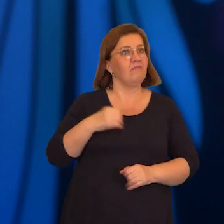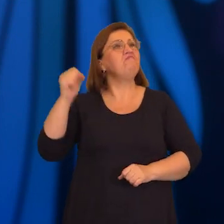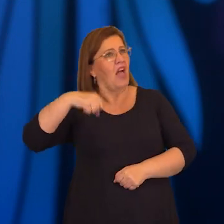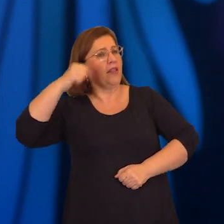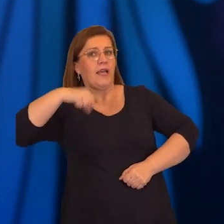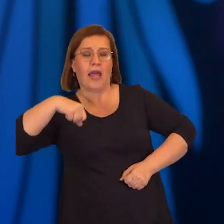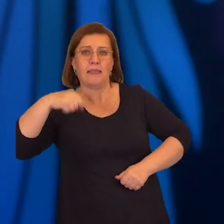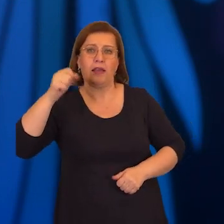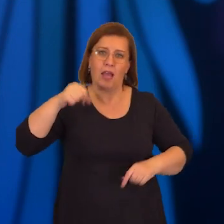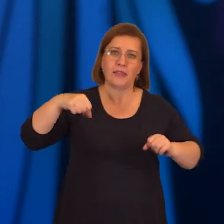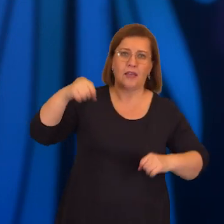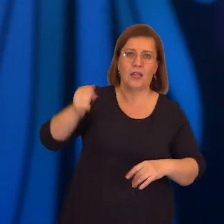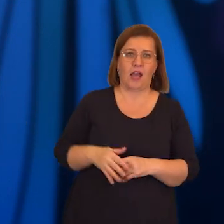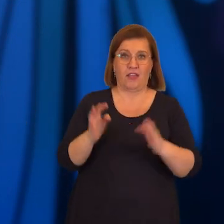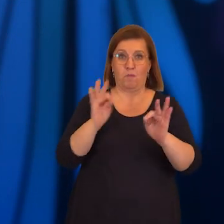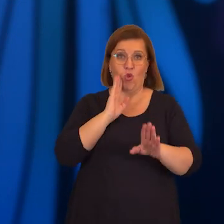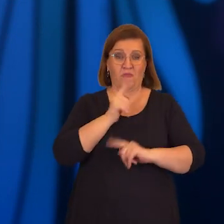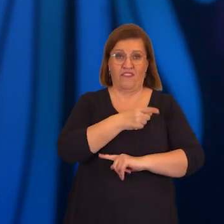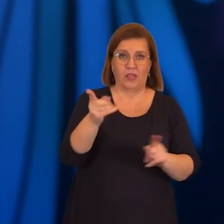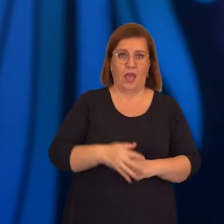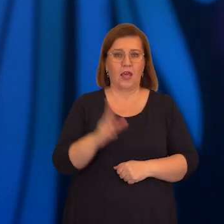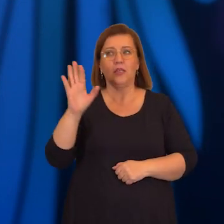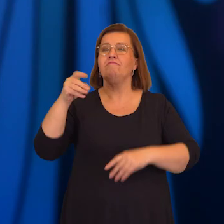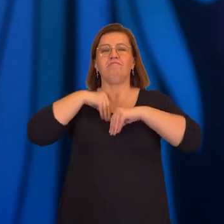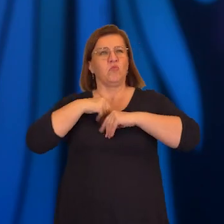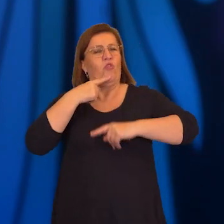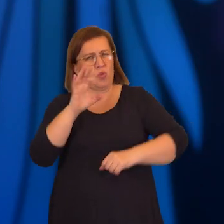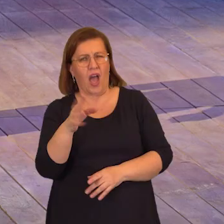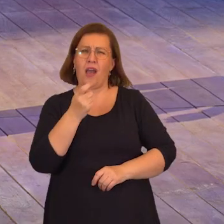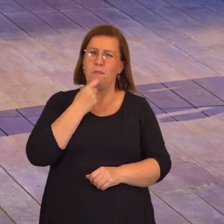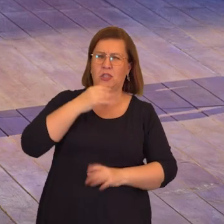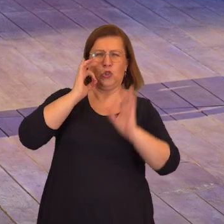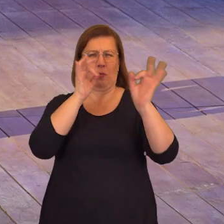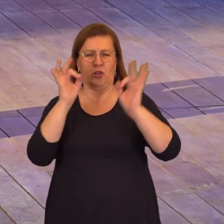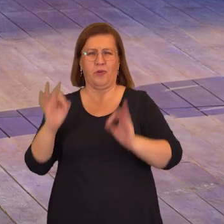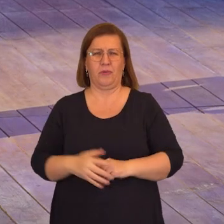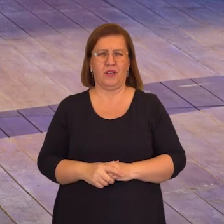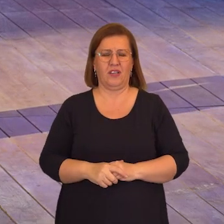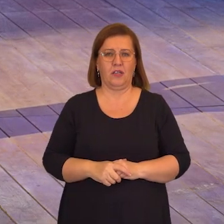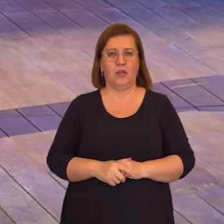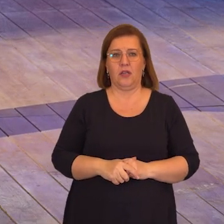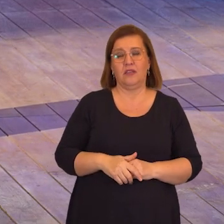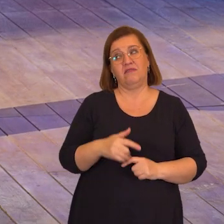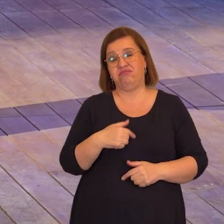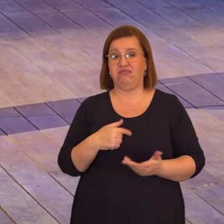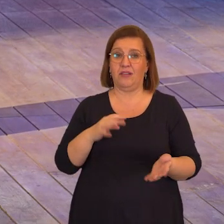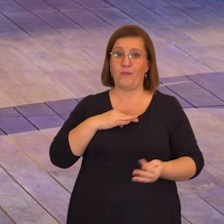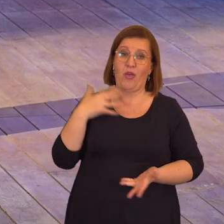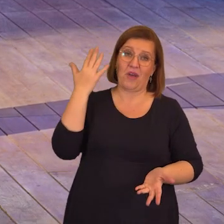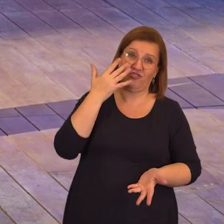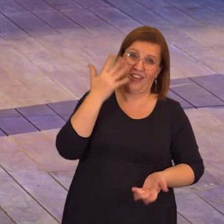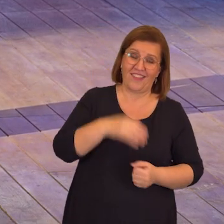kiwa głowami, tak jak wy teraz, bo w duchu kontemplują dobrodziejstwo tych tworzyw. No, ja bym bardzo chciała, żeby tak to